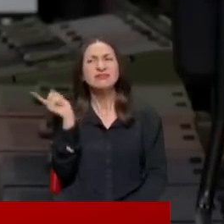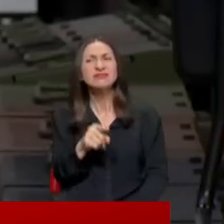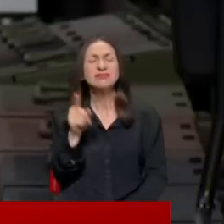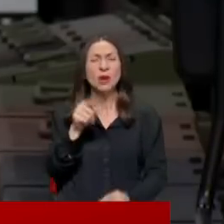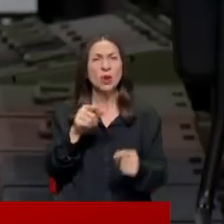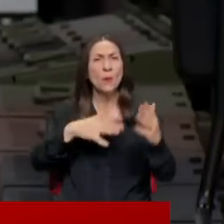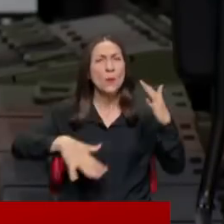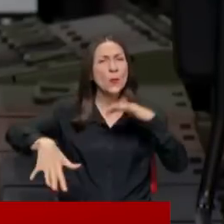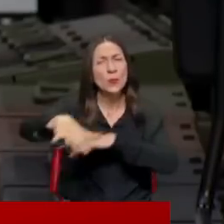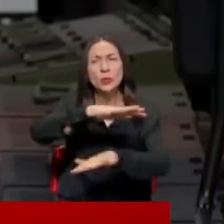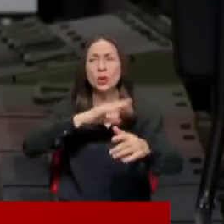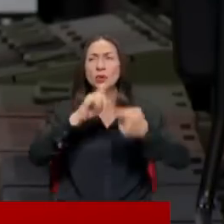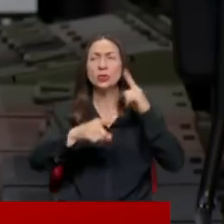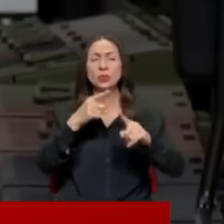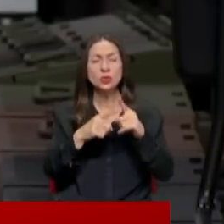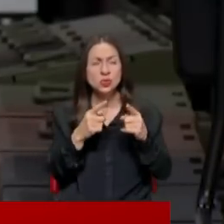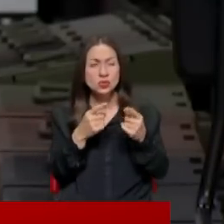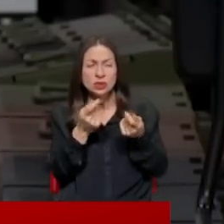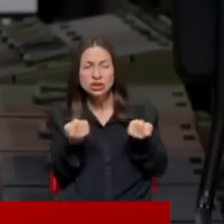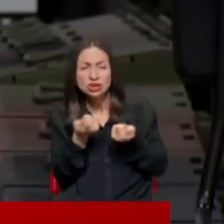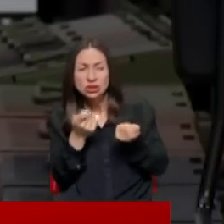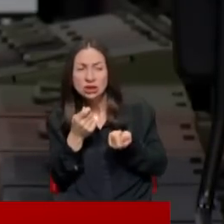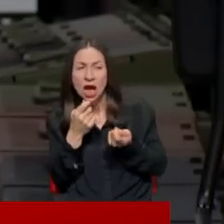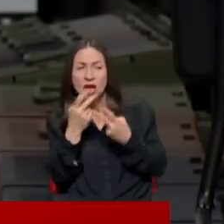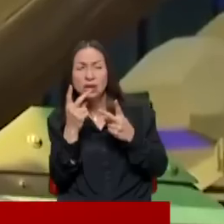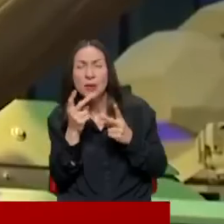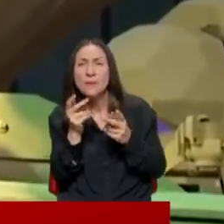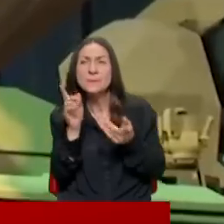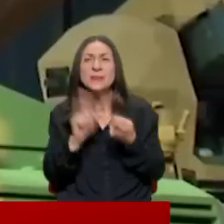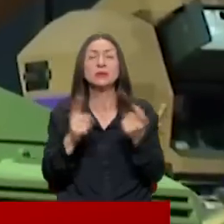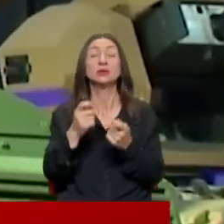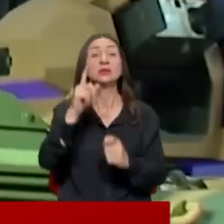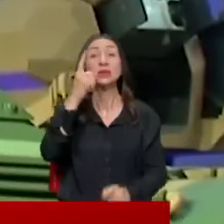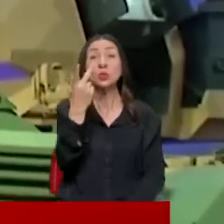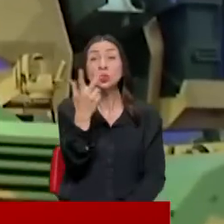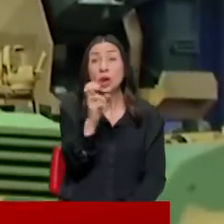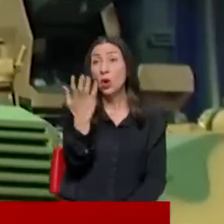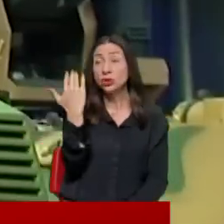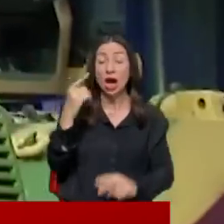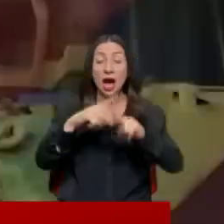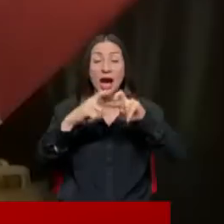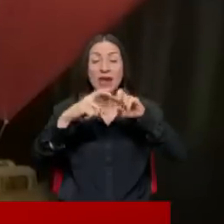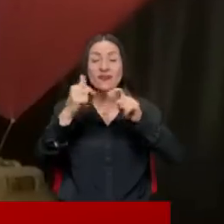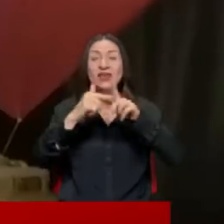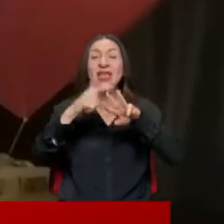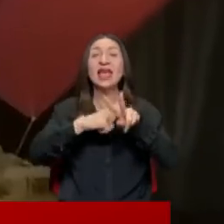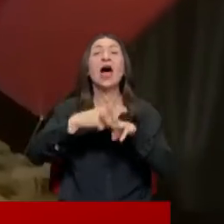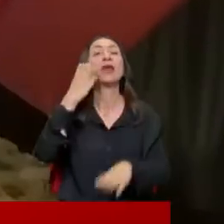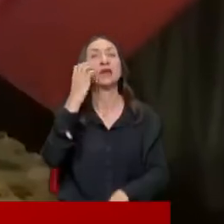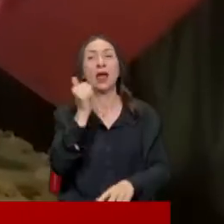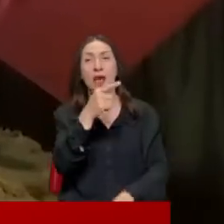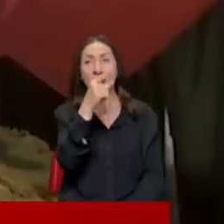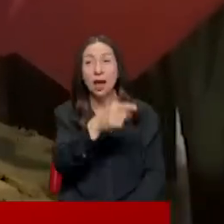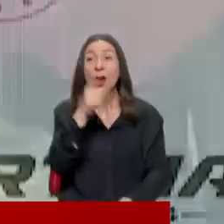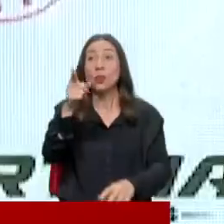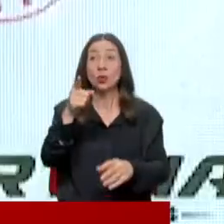burada bütün siyasi sermayesini tüketmeye çalıştılar. Sadece 3 ay önce Arifiye'deki fabrikada fırtına obüslerinin